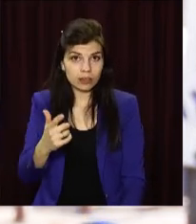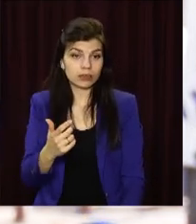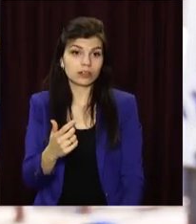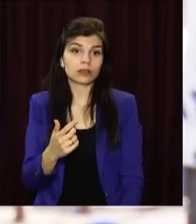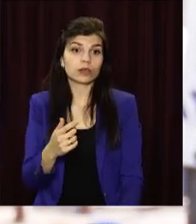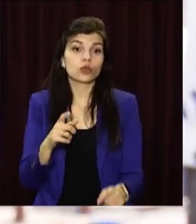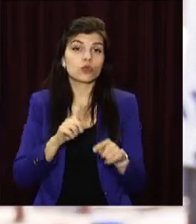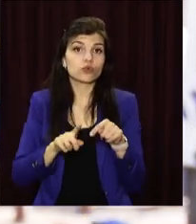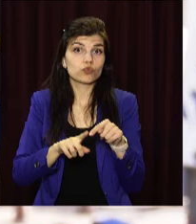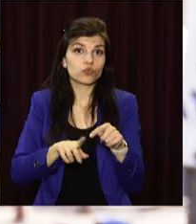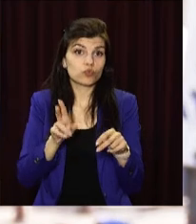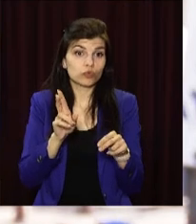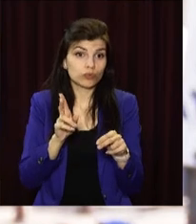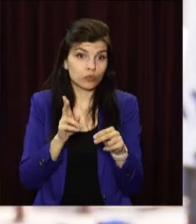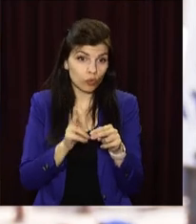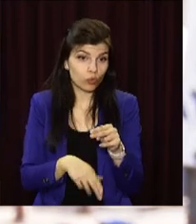Вот закончили